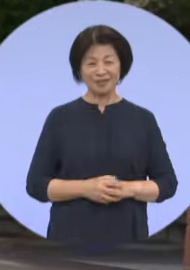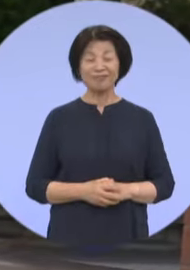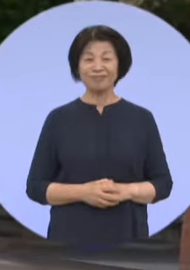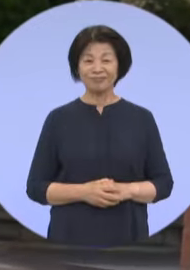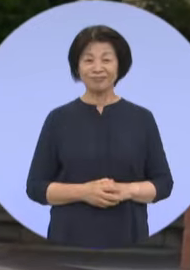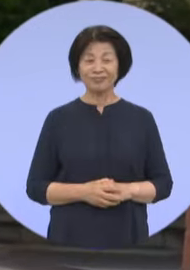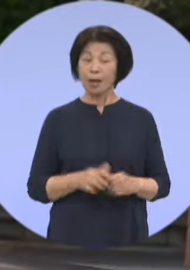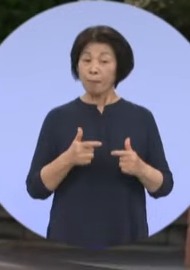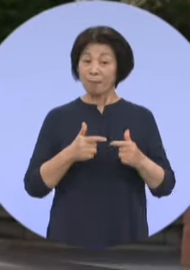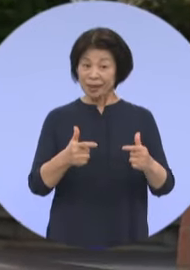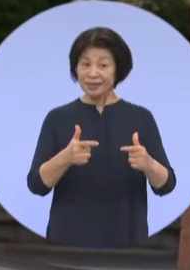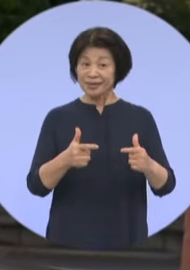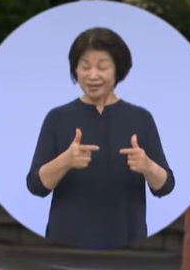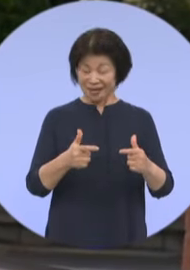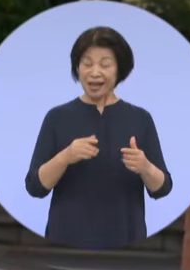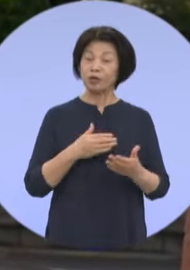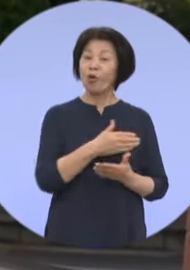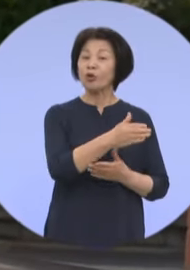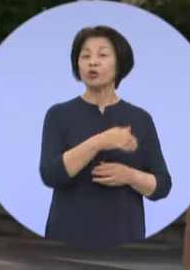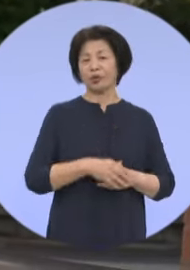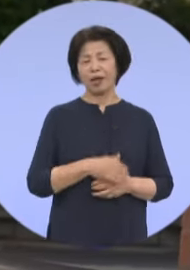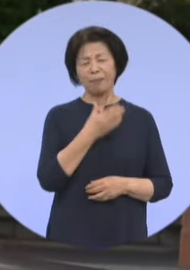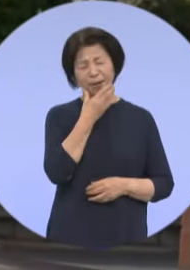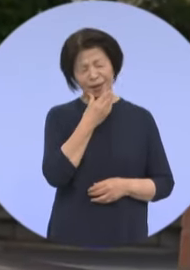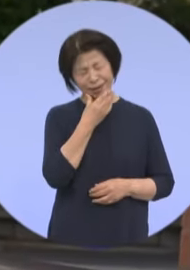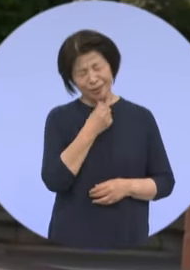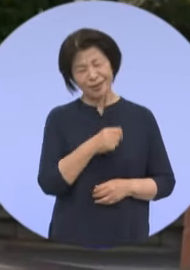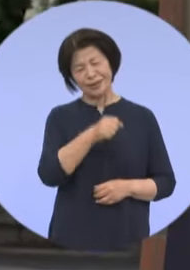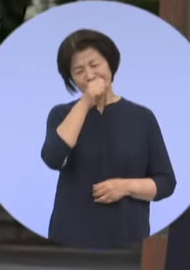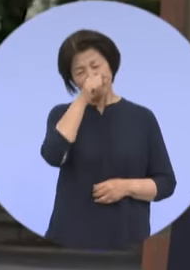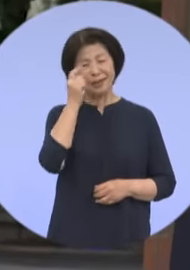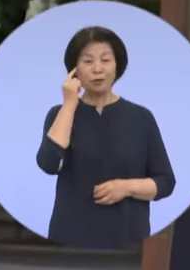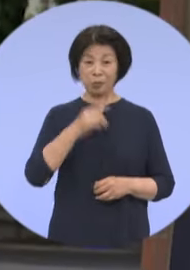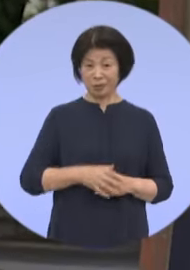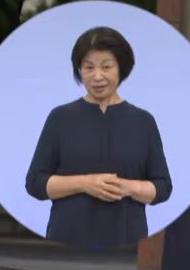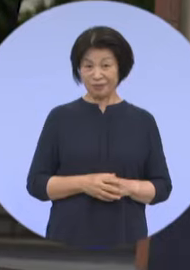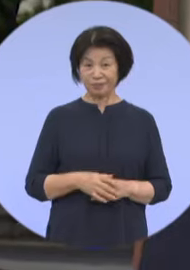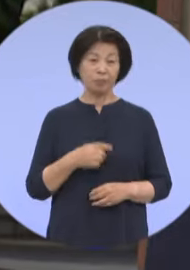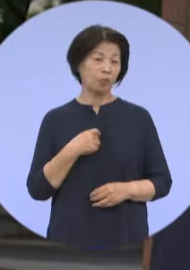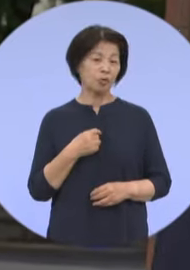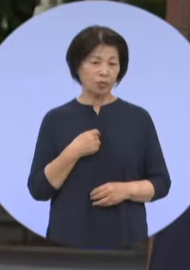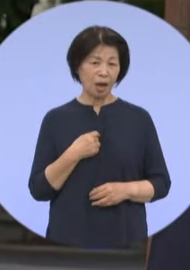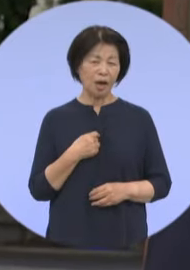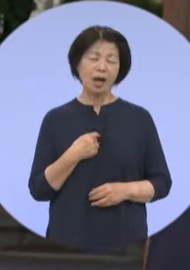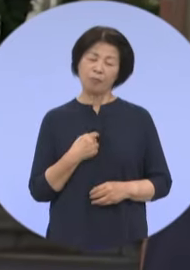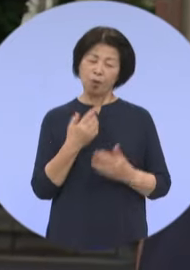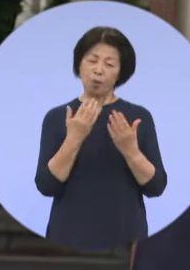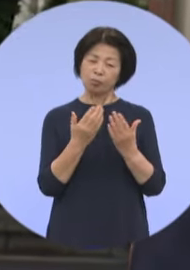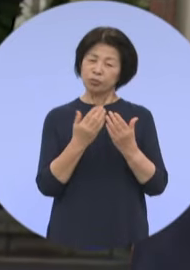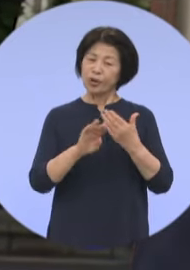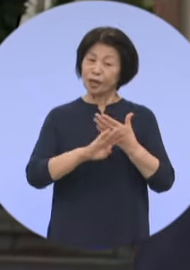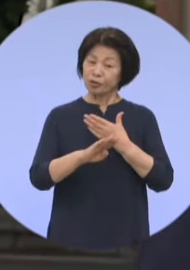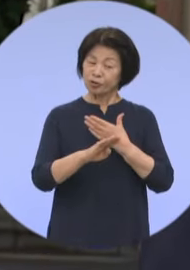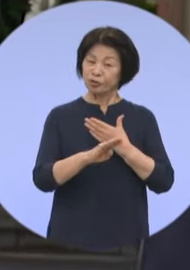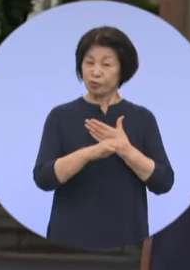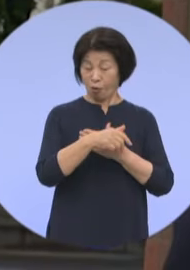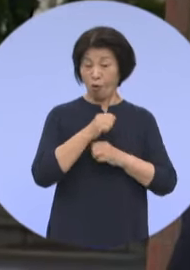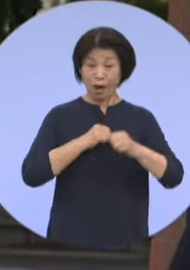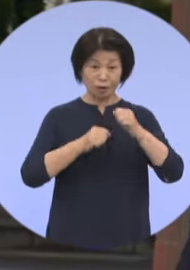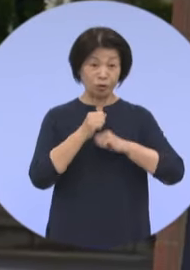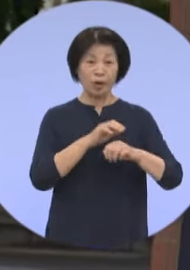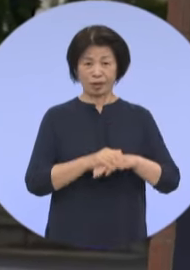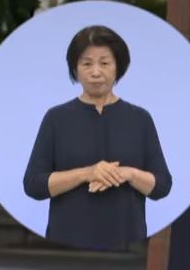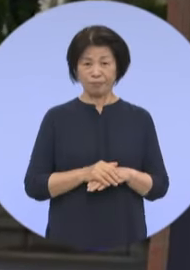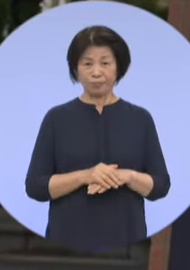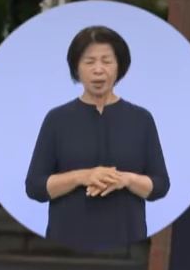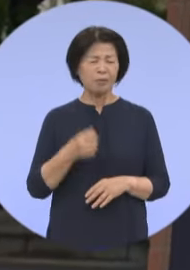っぱりバスができたことによってやっぱ便利になるんでそこが一番嬉しいなと思いました。やっぱ自分が部活動とかでやっぱきついと思った時とかやっぱ夏とか